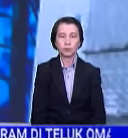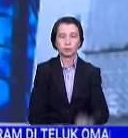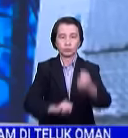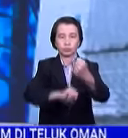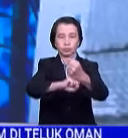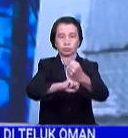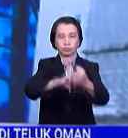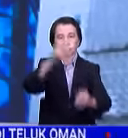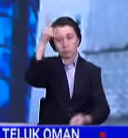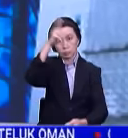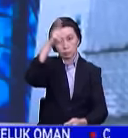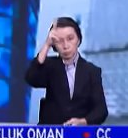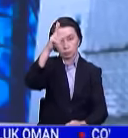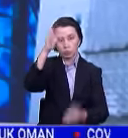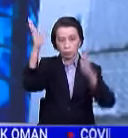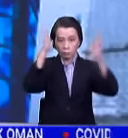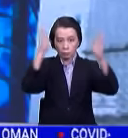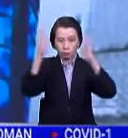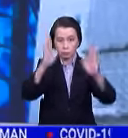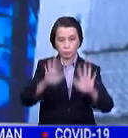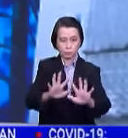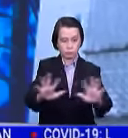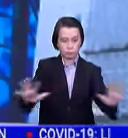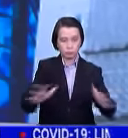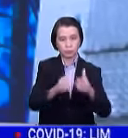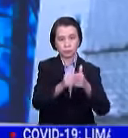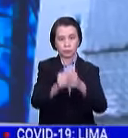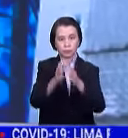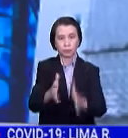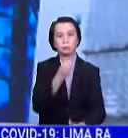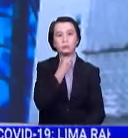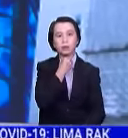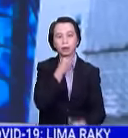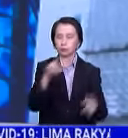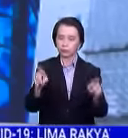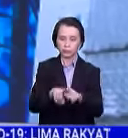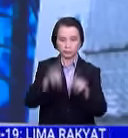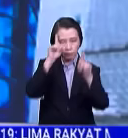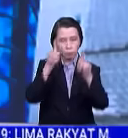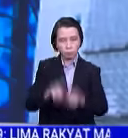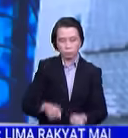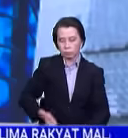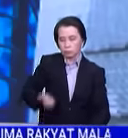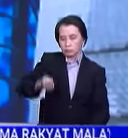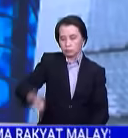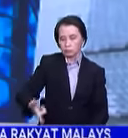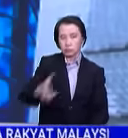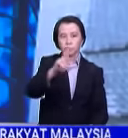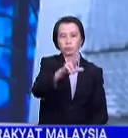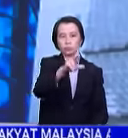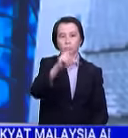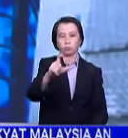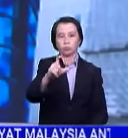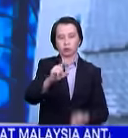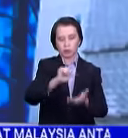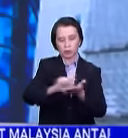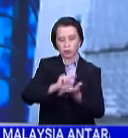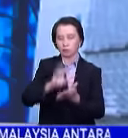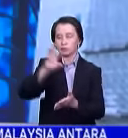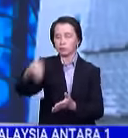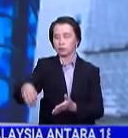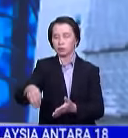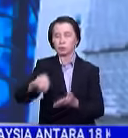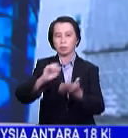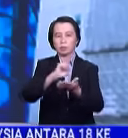Menyokong langkah Kerajaan Persekutuan, Barisan Kepimpinan Negeri Perak turut bersetuju menyumbangkan 3 bulan gaji mereka ke akaun